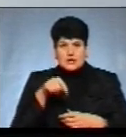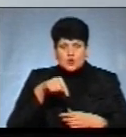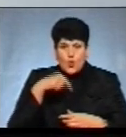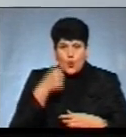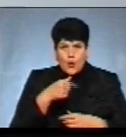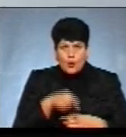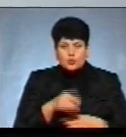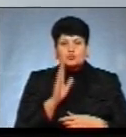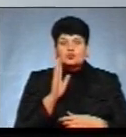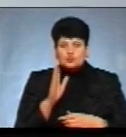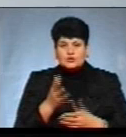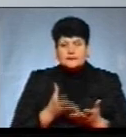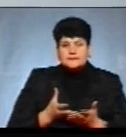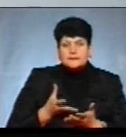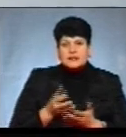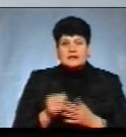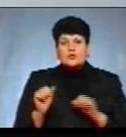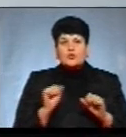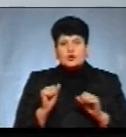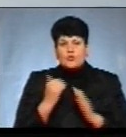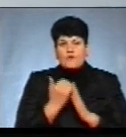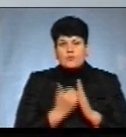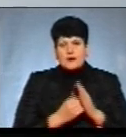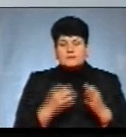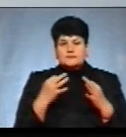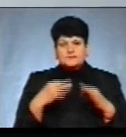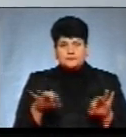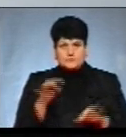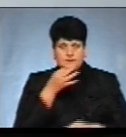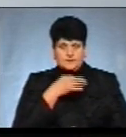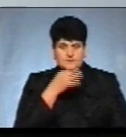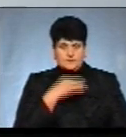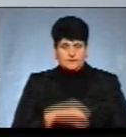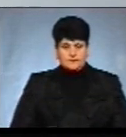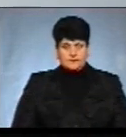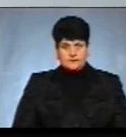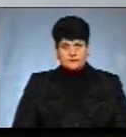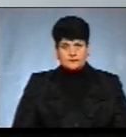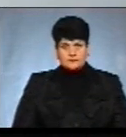квітня цього року буде адмініструвати урядову програму «Доступні ліки».